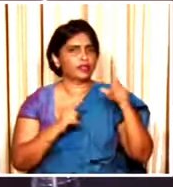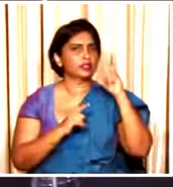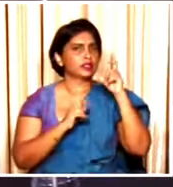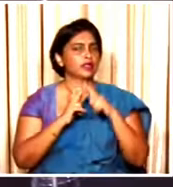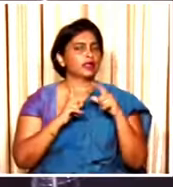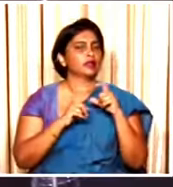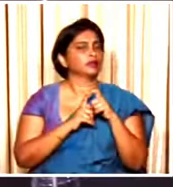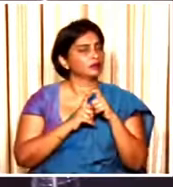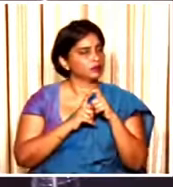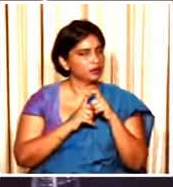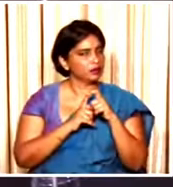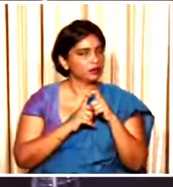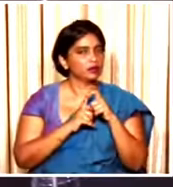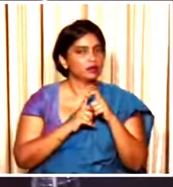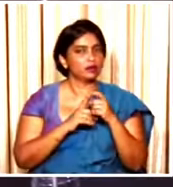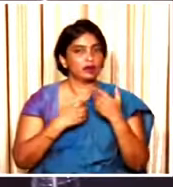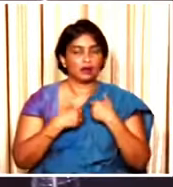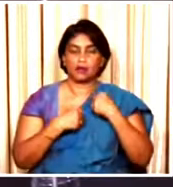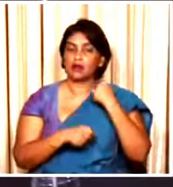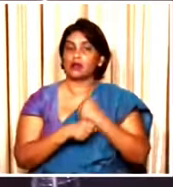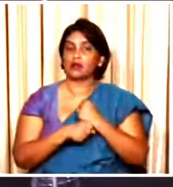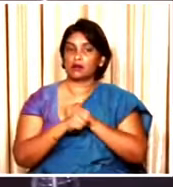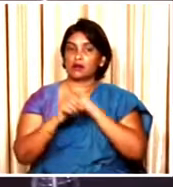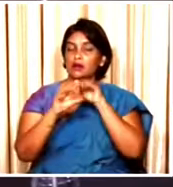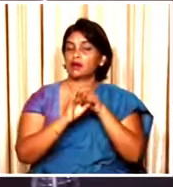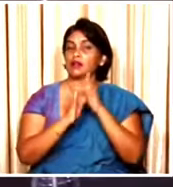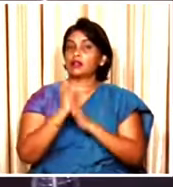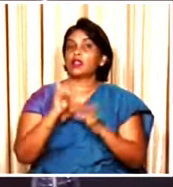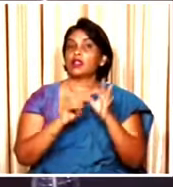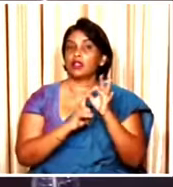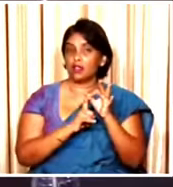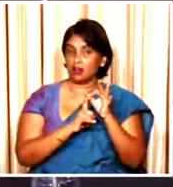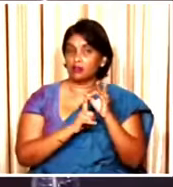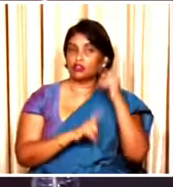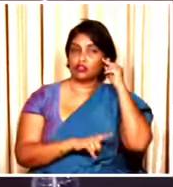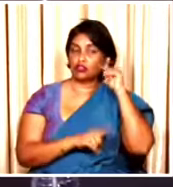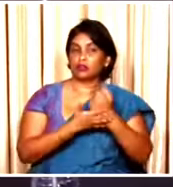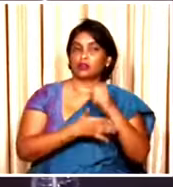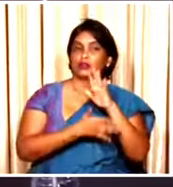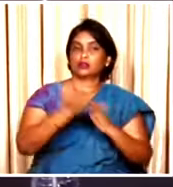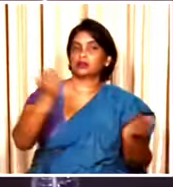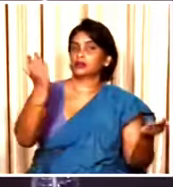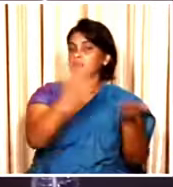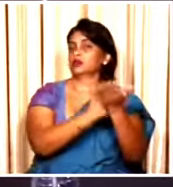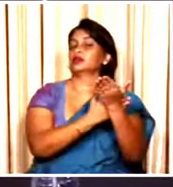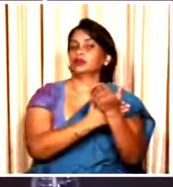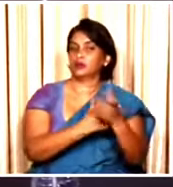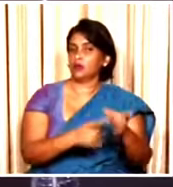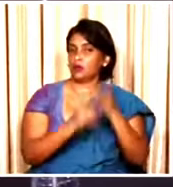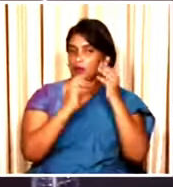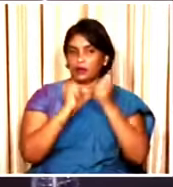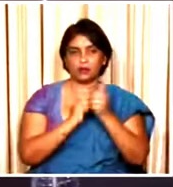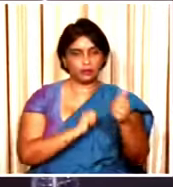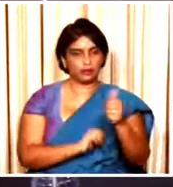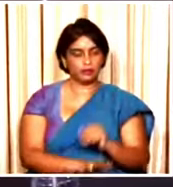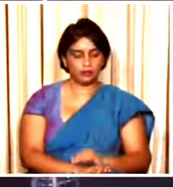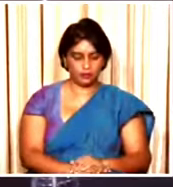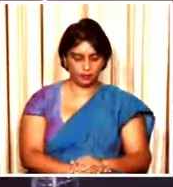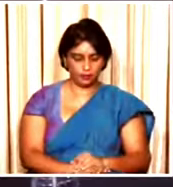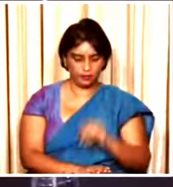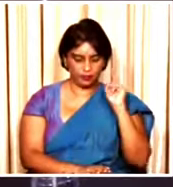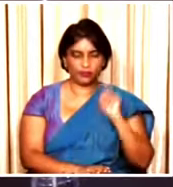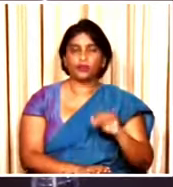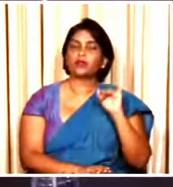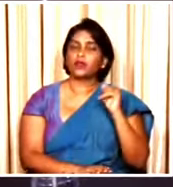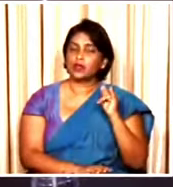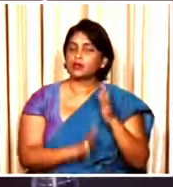CID අපෙන් ආණ්ඩුවට ගිහිල්ලා ඉන්න මන්ත්‍රීවරයෙක් කරපු ලිපියක් අනුව ක්‍රියා කරලා තිබෙනවා. ඒ වගේම